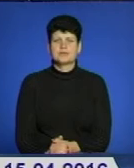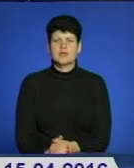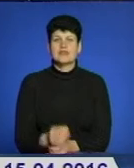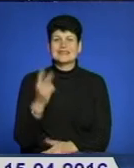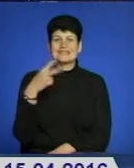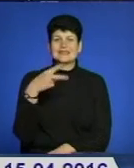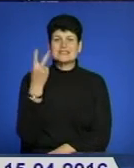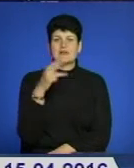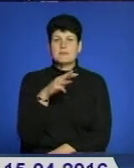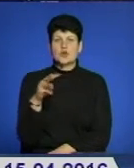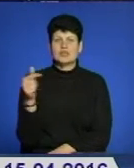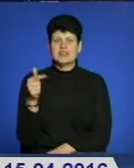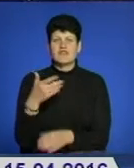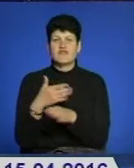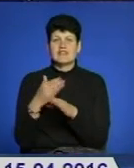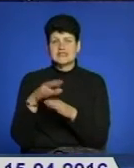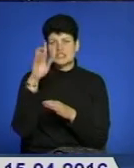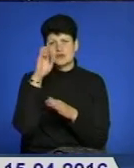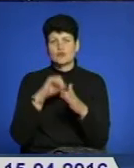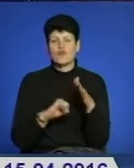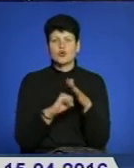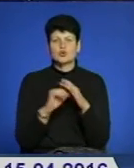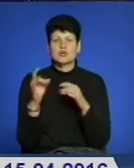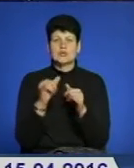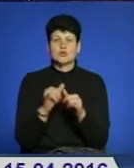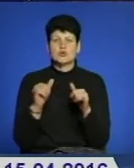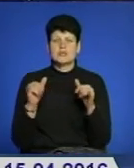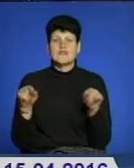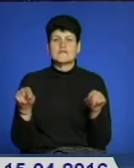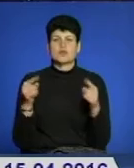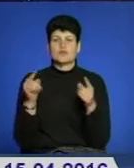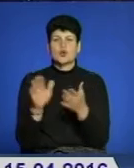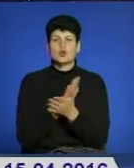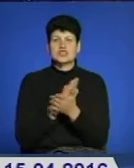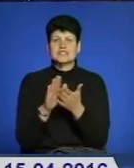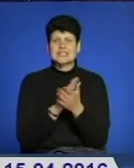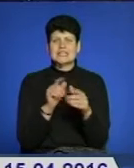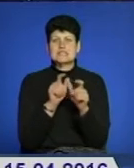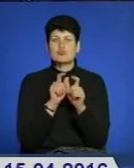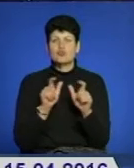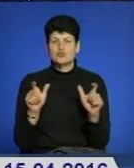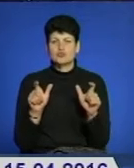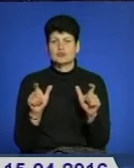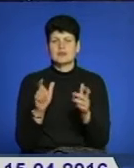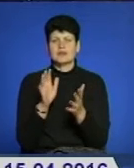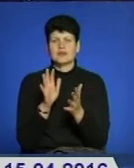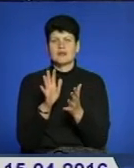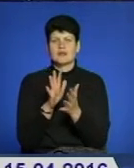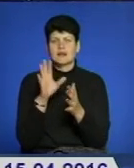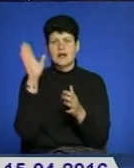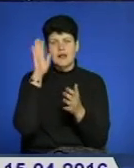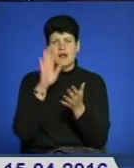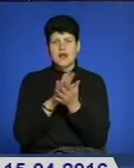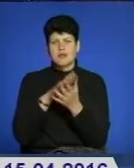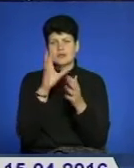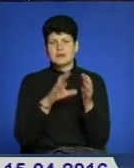22 мільйони гривень виділили з Державного фонду регіонального розвитку для відновлення очисних споруд і каналізаційно-насосних станцій області.